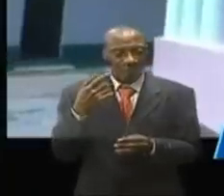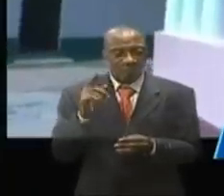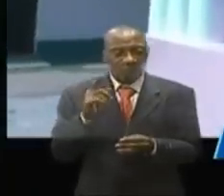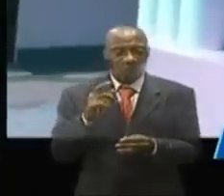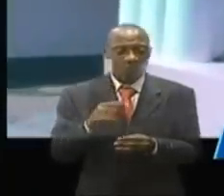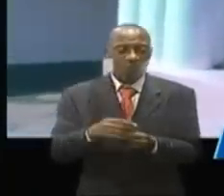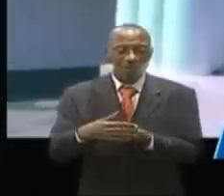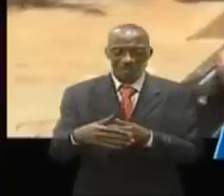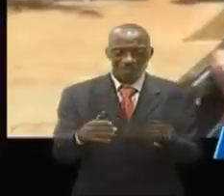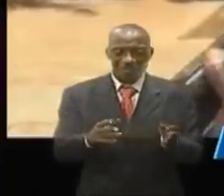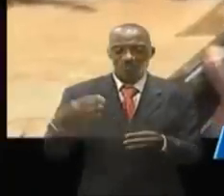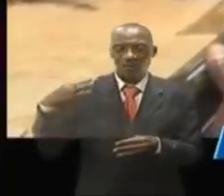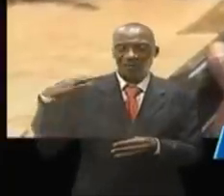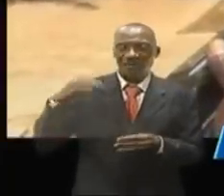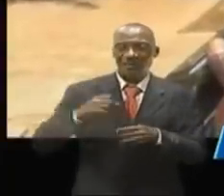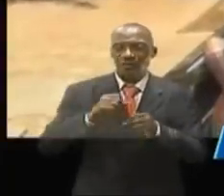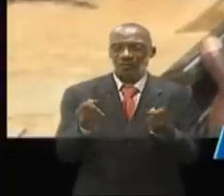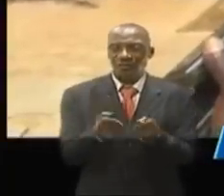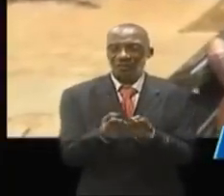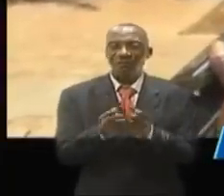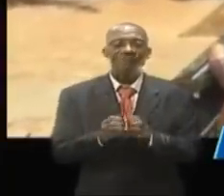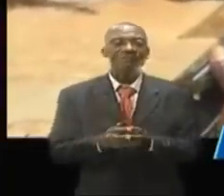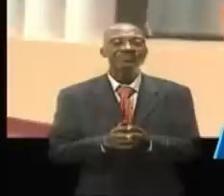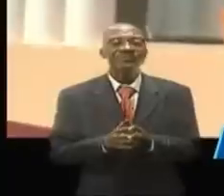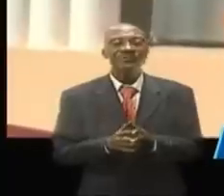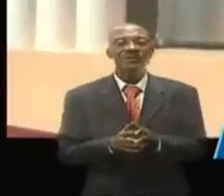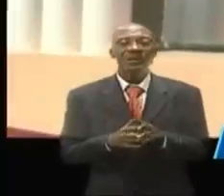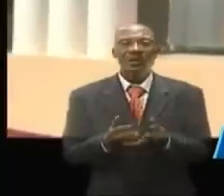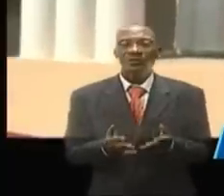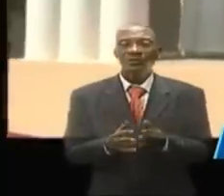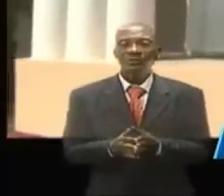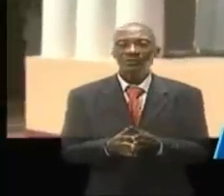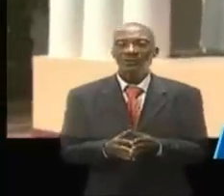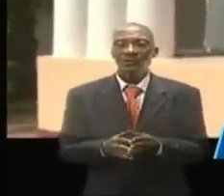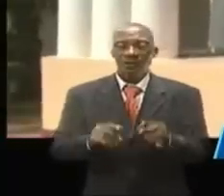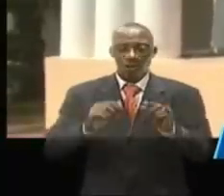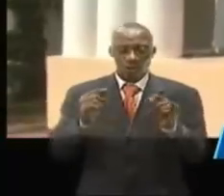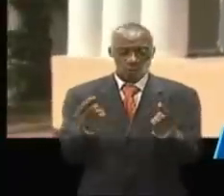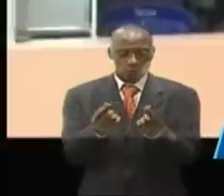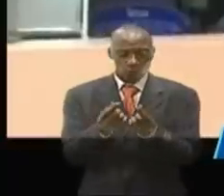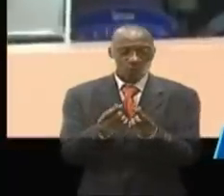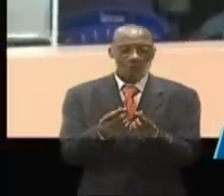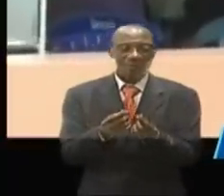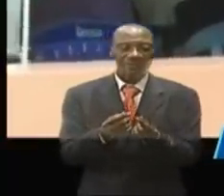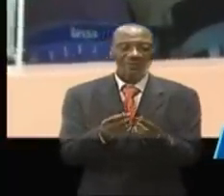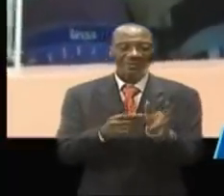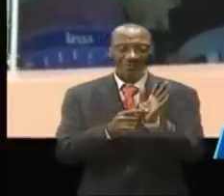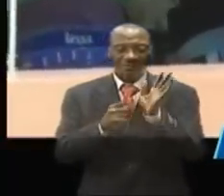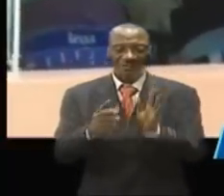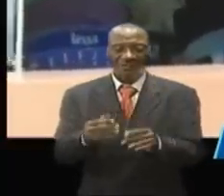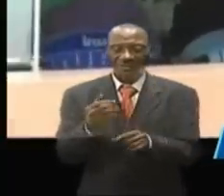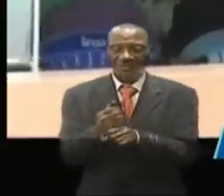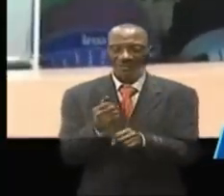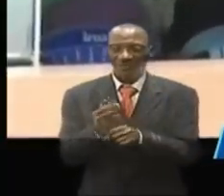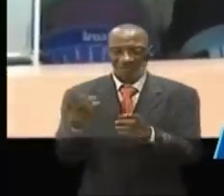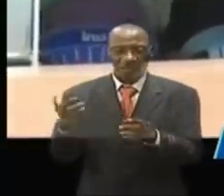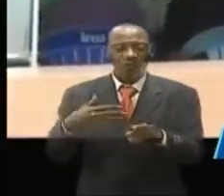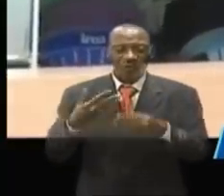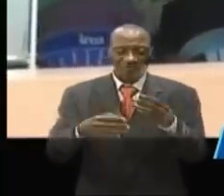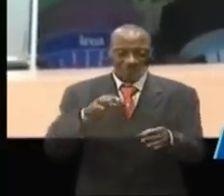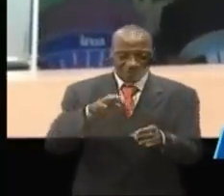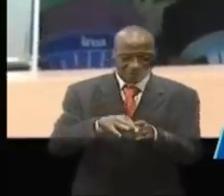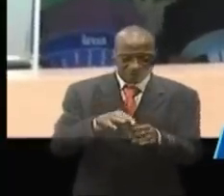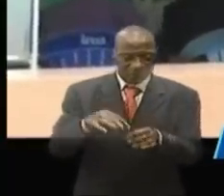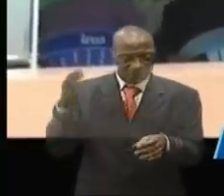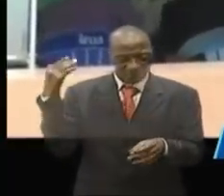délégation sera présidée par Kalambaï Kasonga de CDT, le syndicat qui a gagné les élections avec 19 voix sur les 34